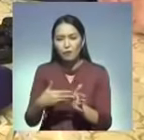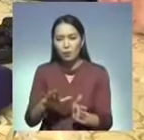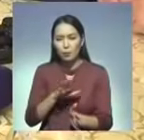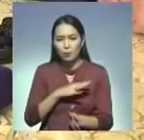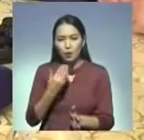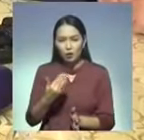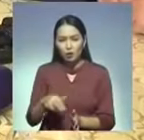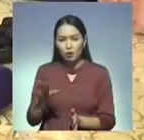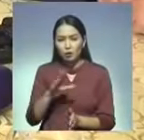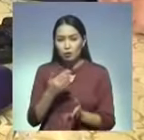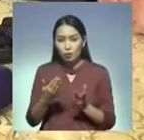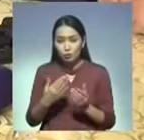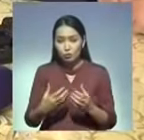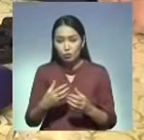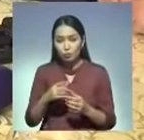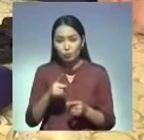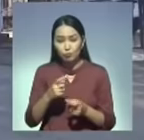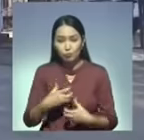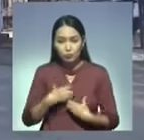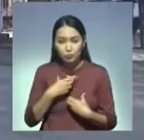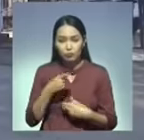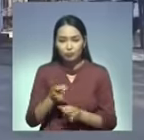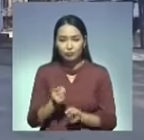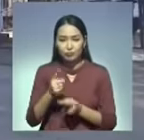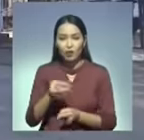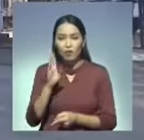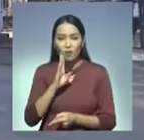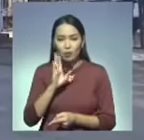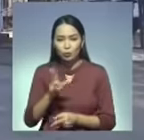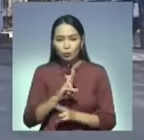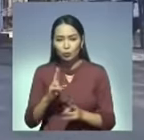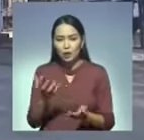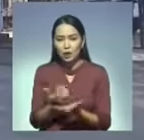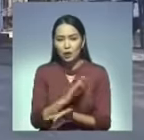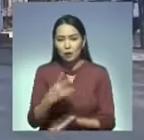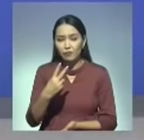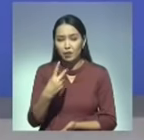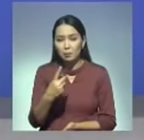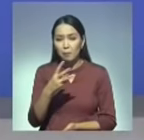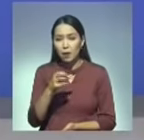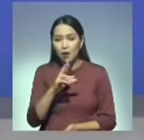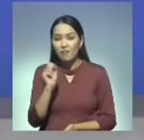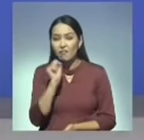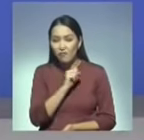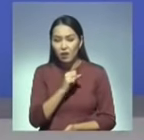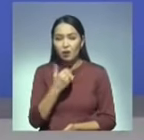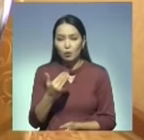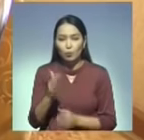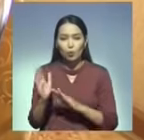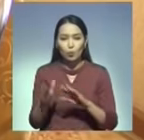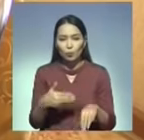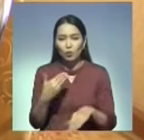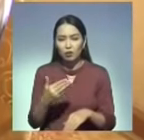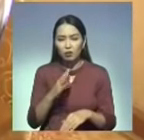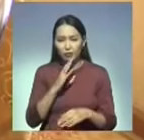убьют меня и бросят в воде, чтобы никто меня не нашел. Похитили Дильнос еще 21 мая. Домой вернули всю в гематомах и в